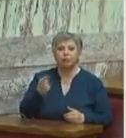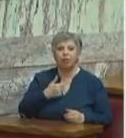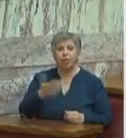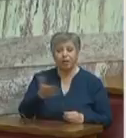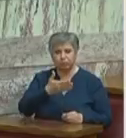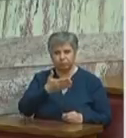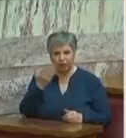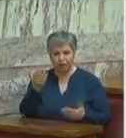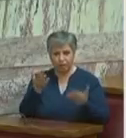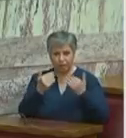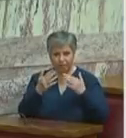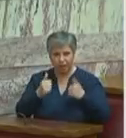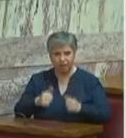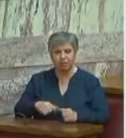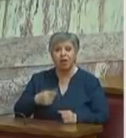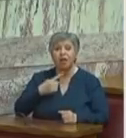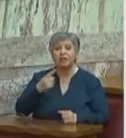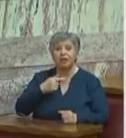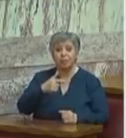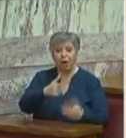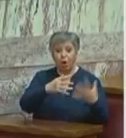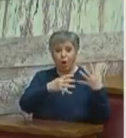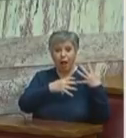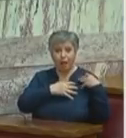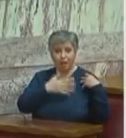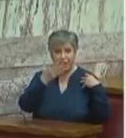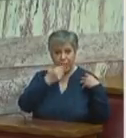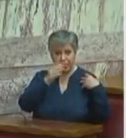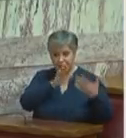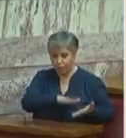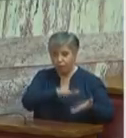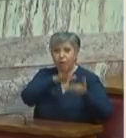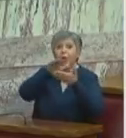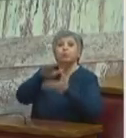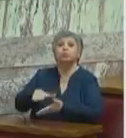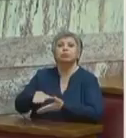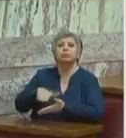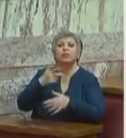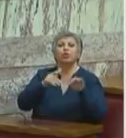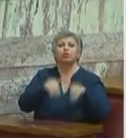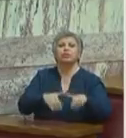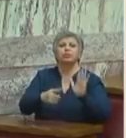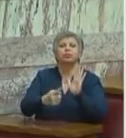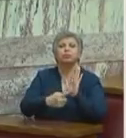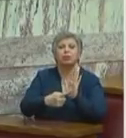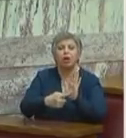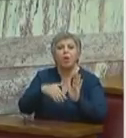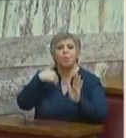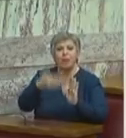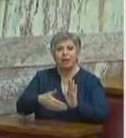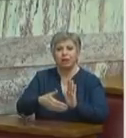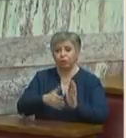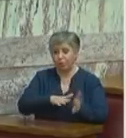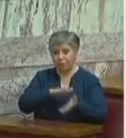έχει αποφανθεί για την αρμοδιότητά του, να έχει σεβαστεί την ομολογία και την πρακτική και να έρθει μετά